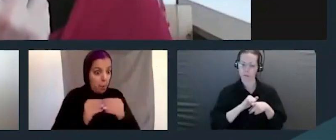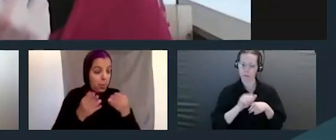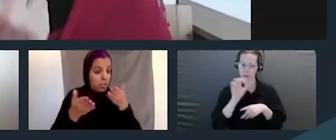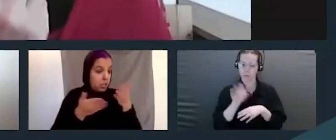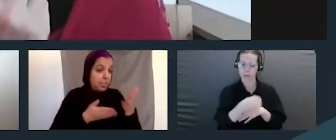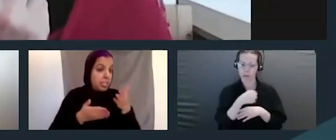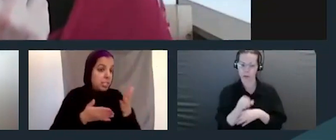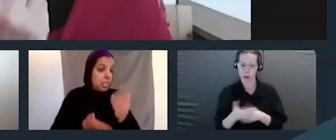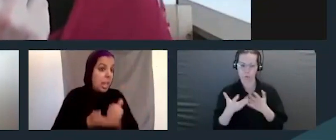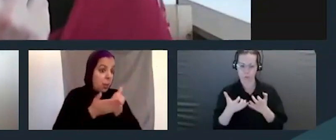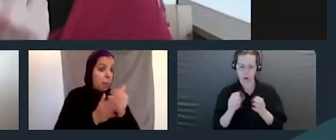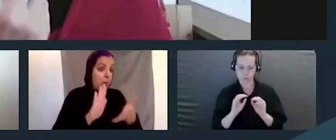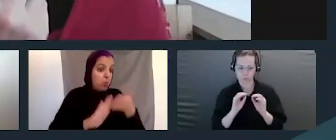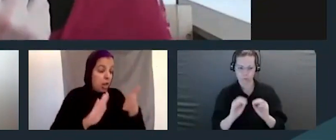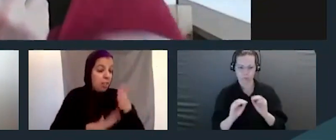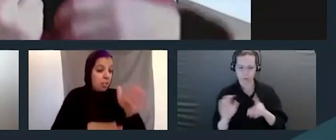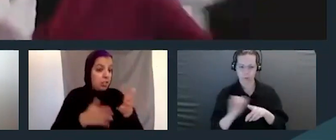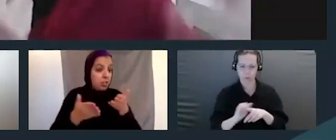faire fonctionner,